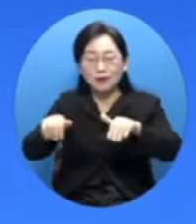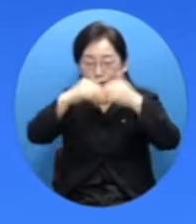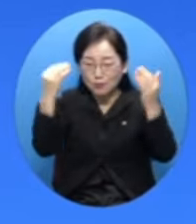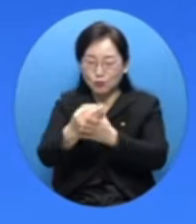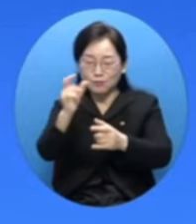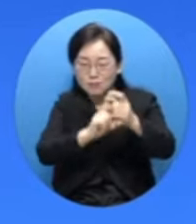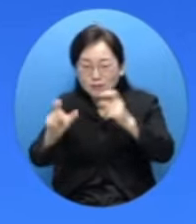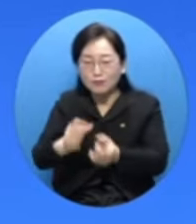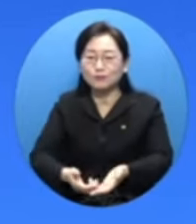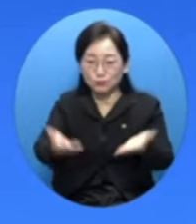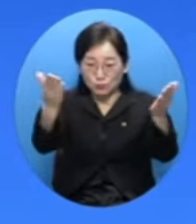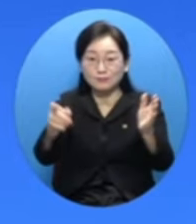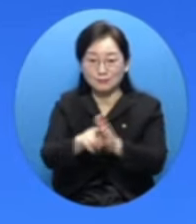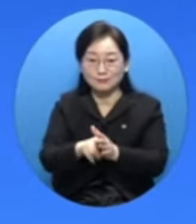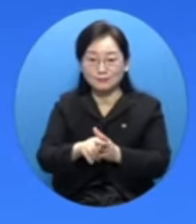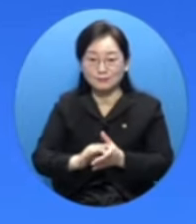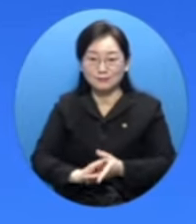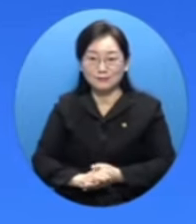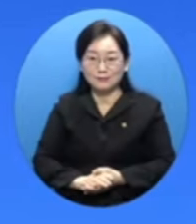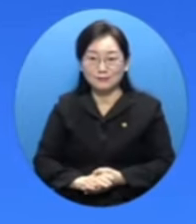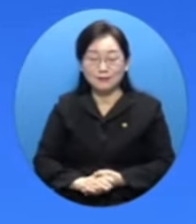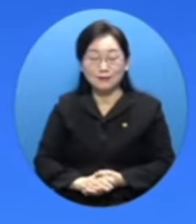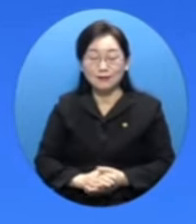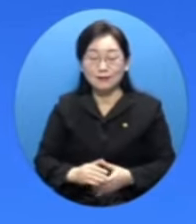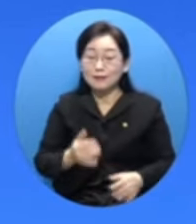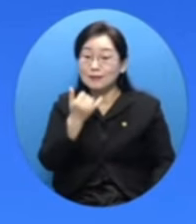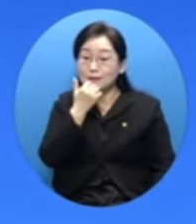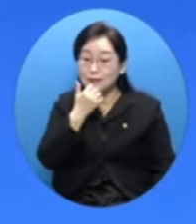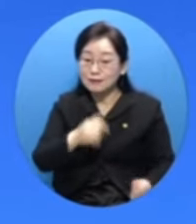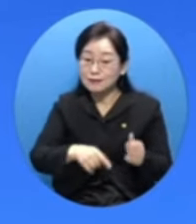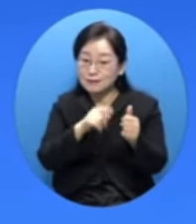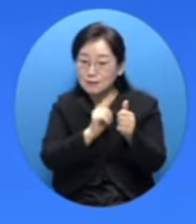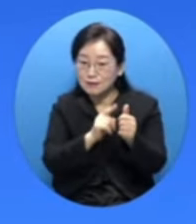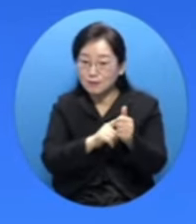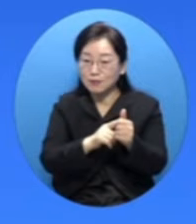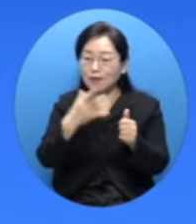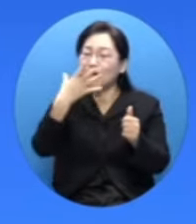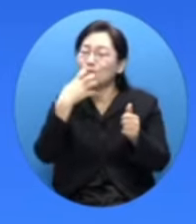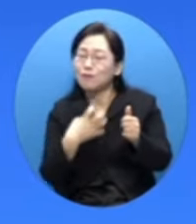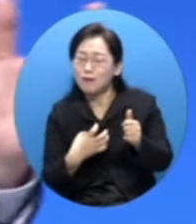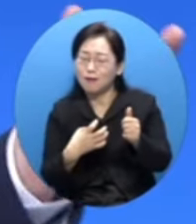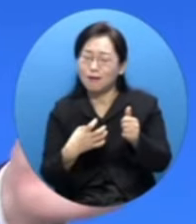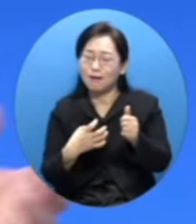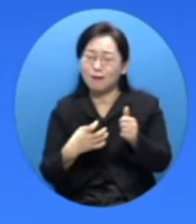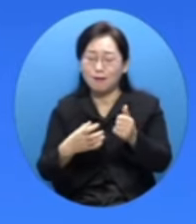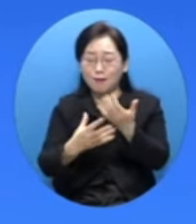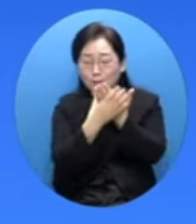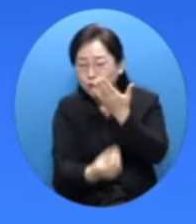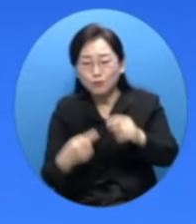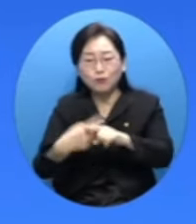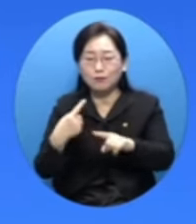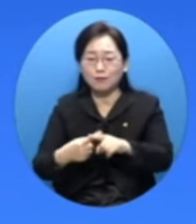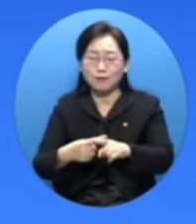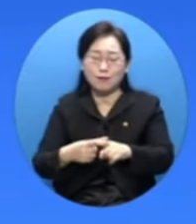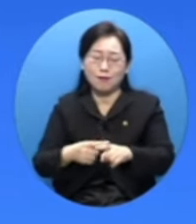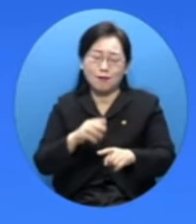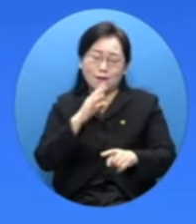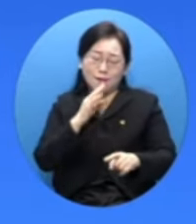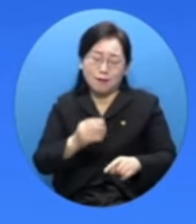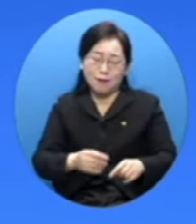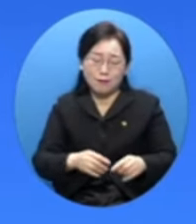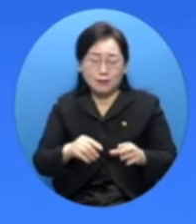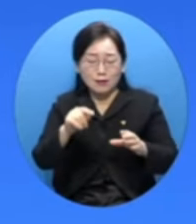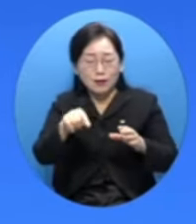더하여 주시는 것입니다. 이삭은 아브라함의 생명의 분신이었습니다. 그의 전부였습니다. 너도 아프지